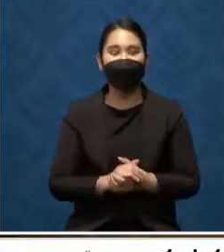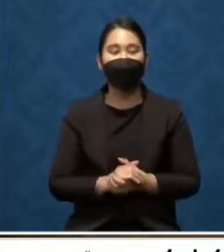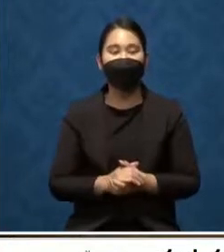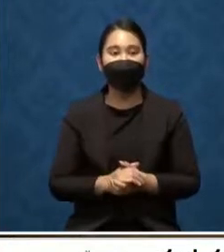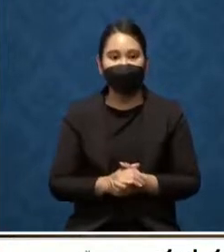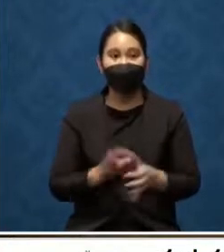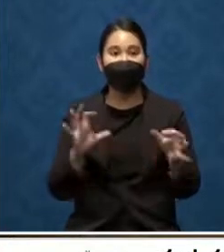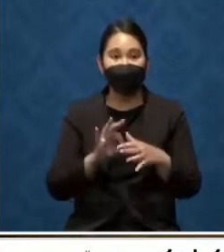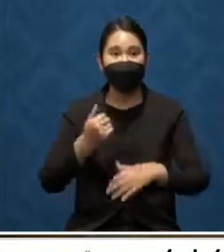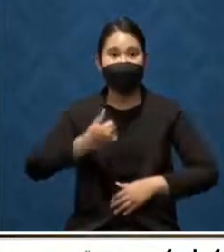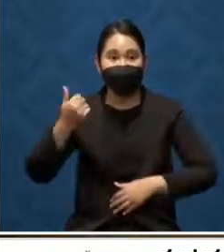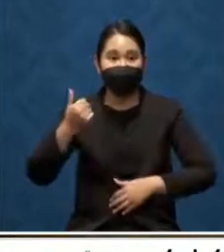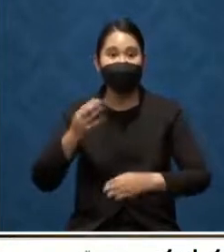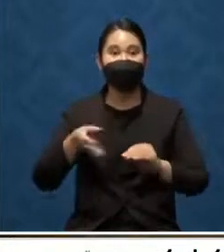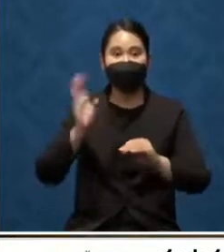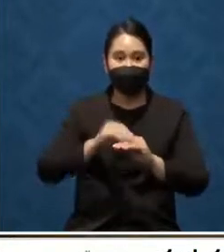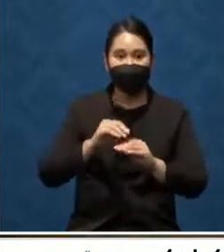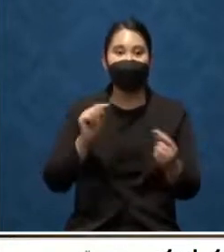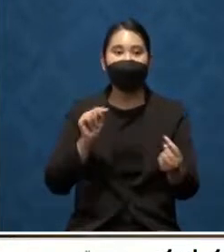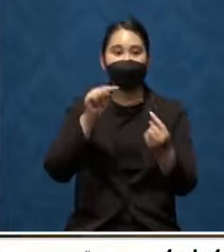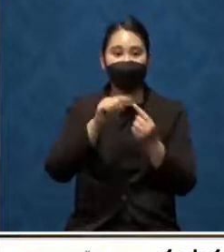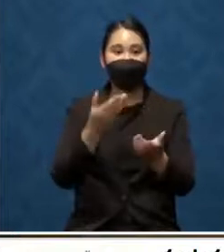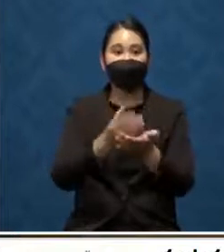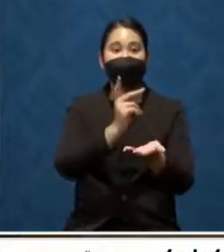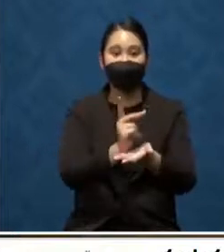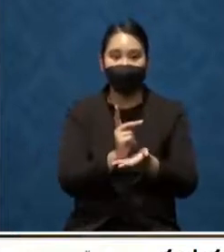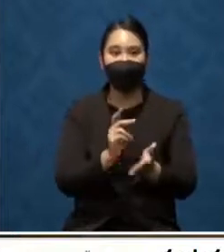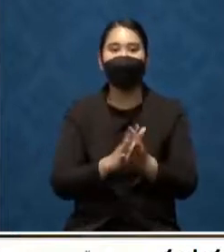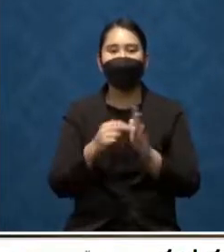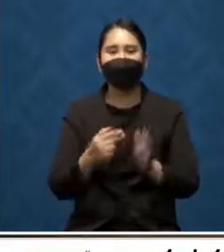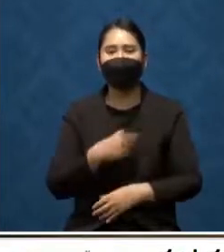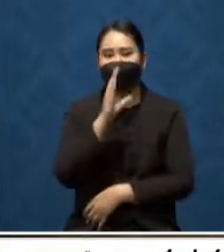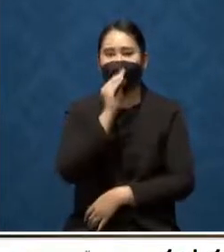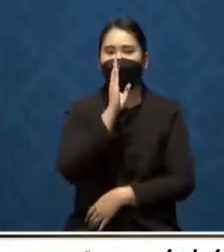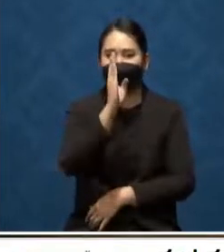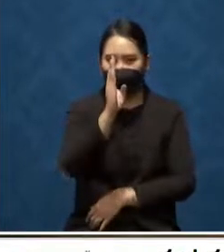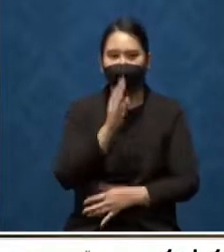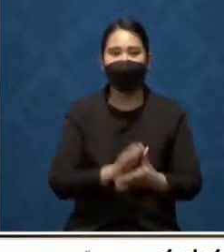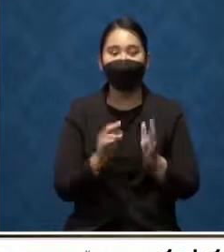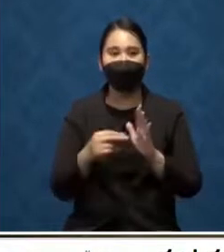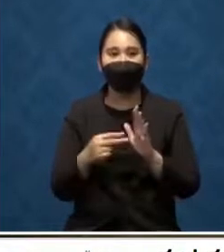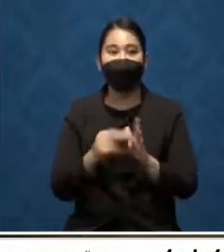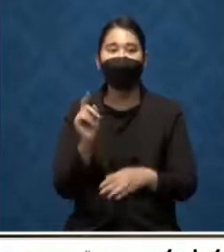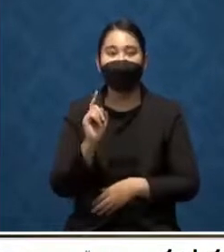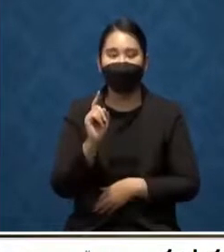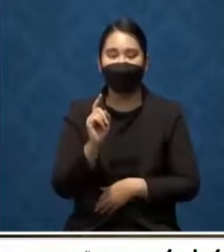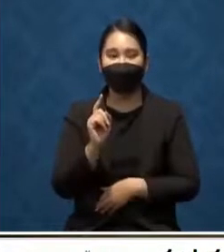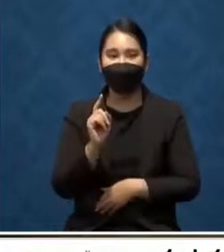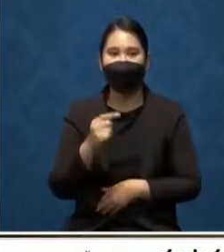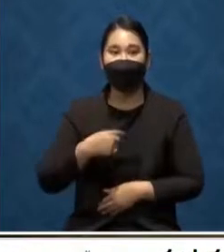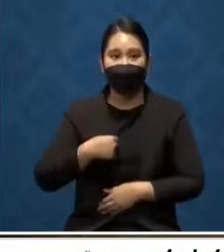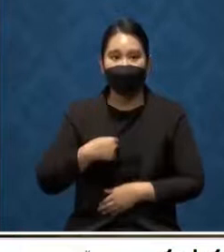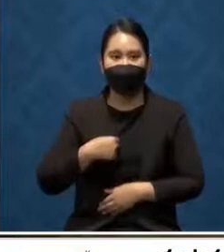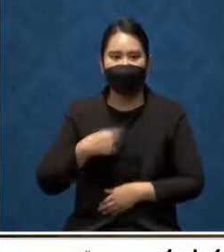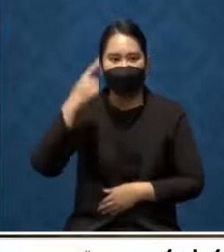ที่เหมาะสมในการเข้าถึงคองทุนที่ตนี้ผมรู้ตารแบนึึ่ในข้อที่ตอนแรก